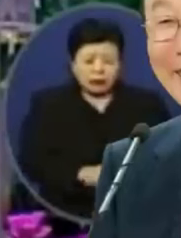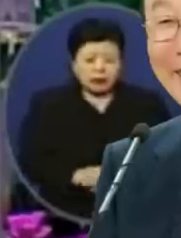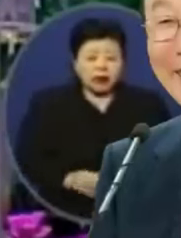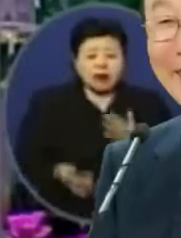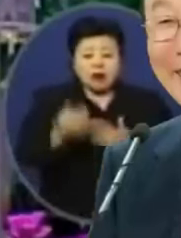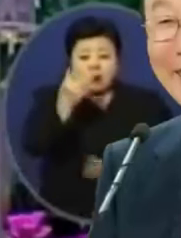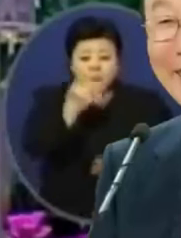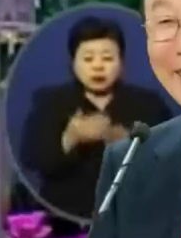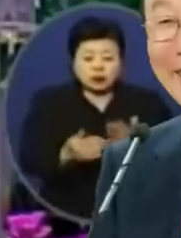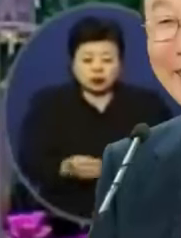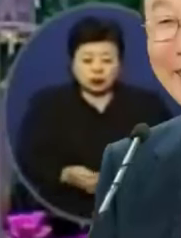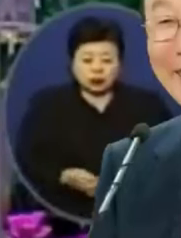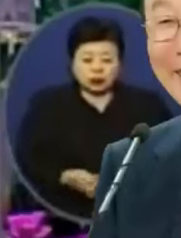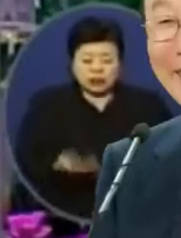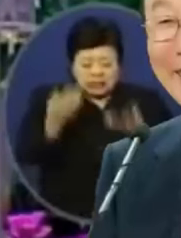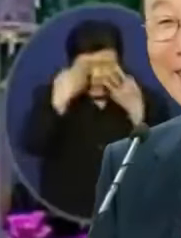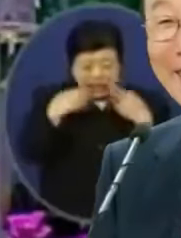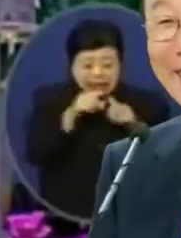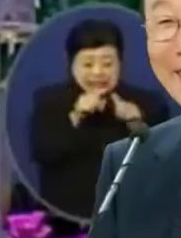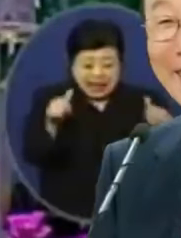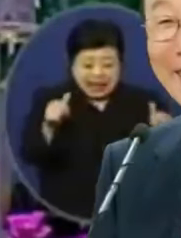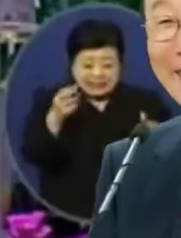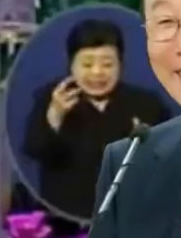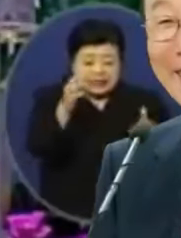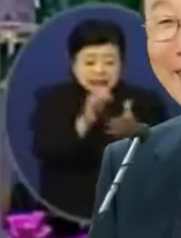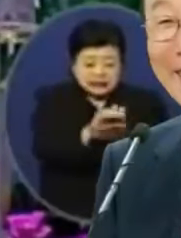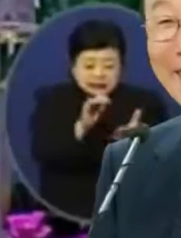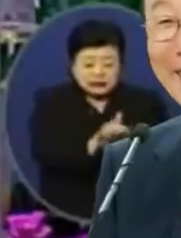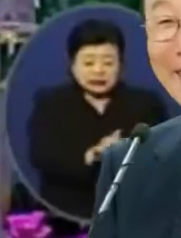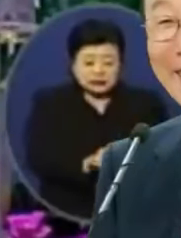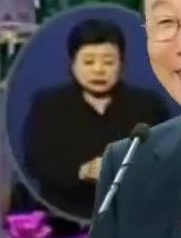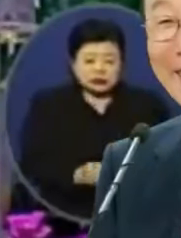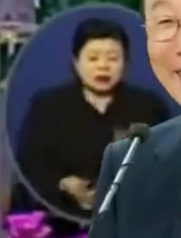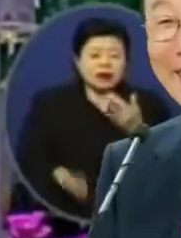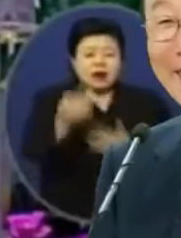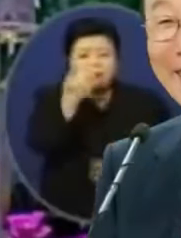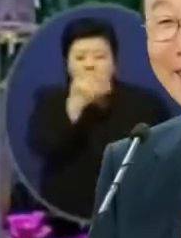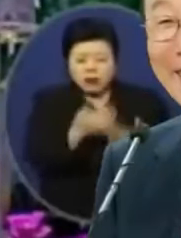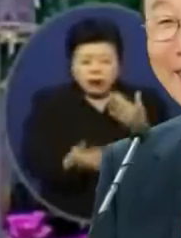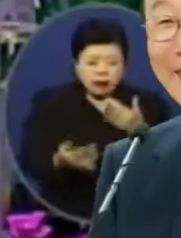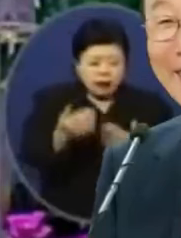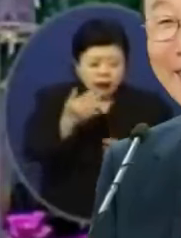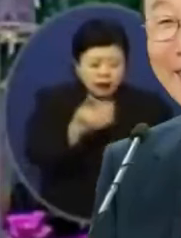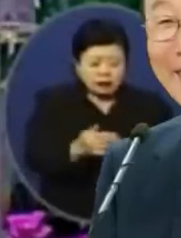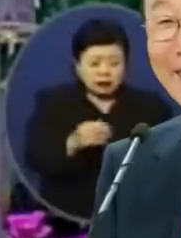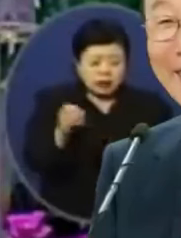불꽃이 사드락과 메사락과 아벳느고를 붙은 사람을 태울 정도로 활활 탔으니